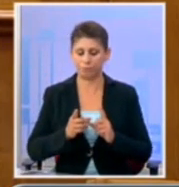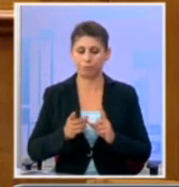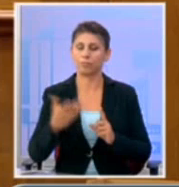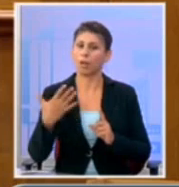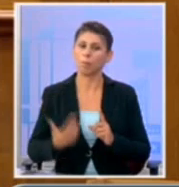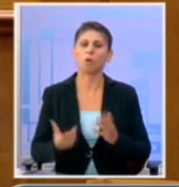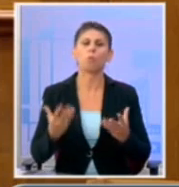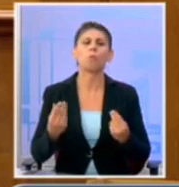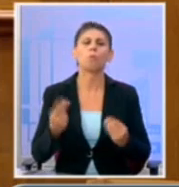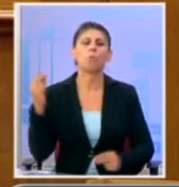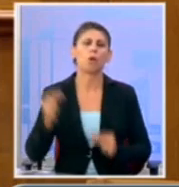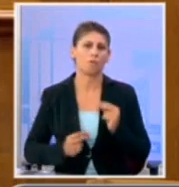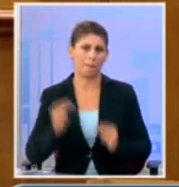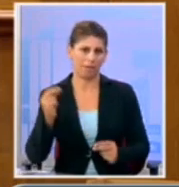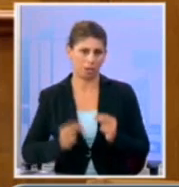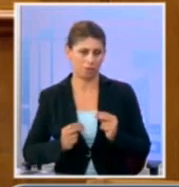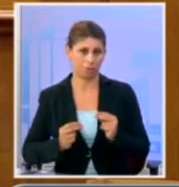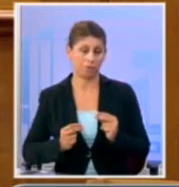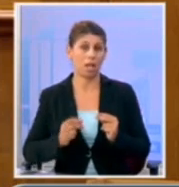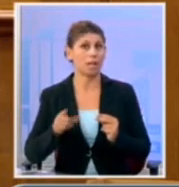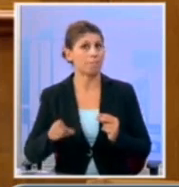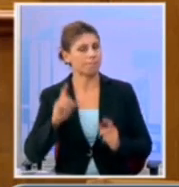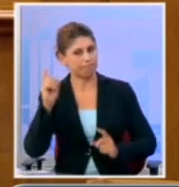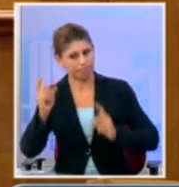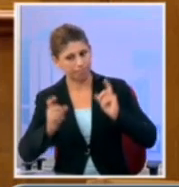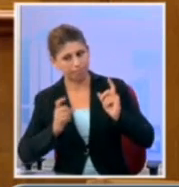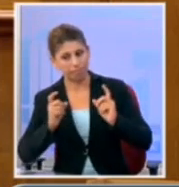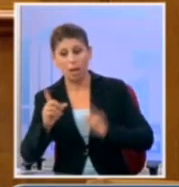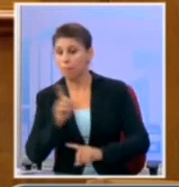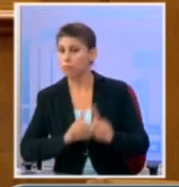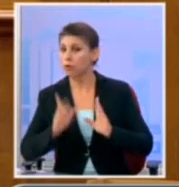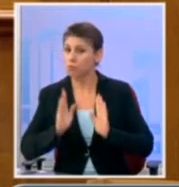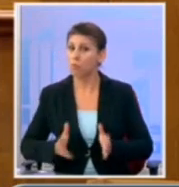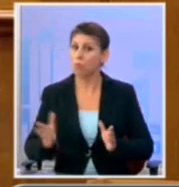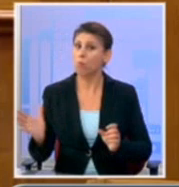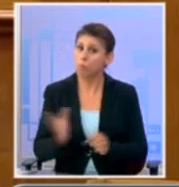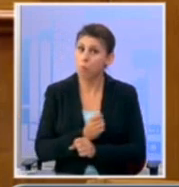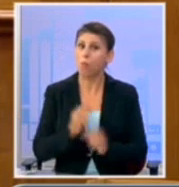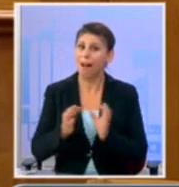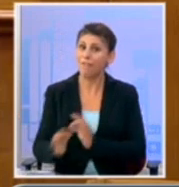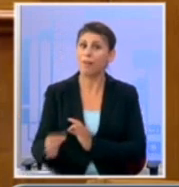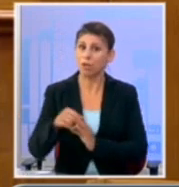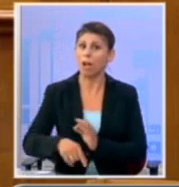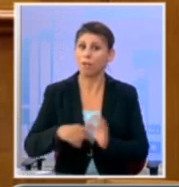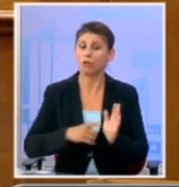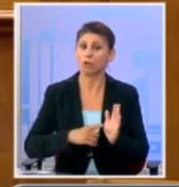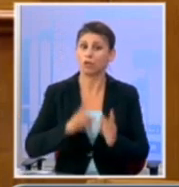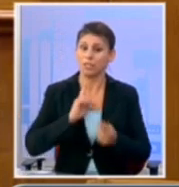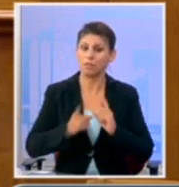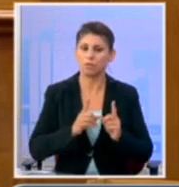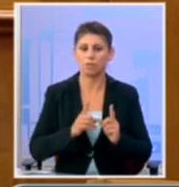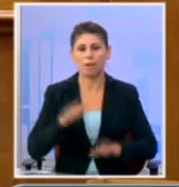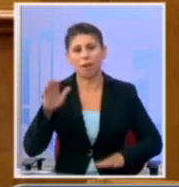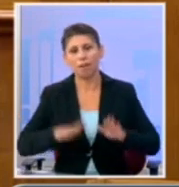πολλά αγκάθια και στο ερώτημα ποιος μπορεί να το εφαρμόσει θα εξαρτηθεί από ποιον ο